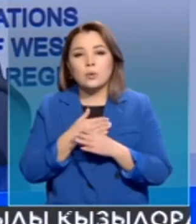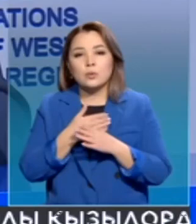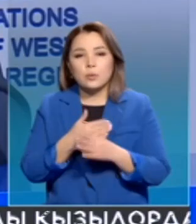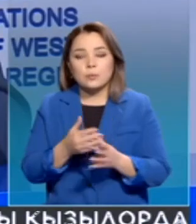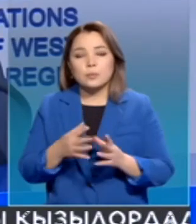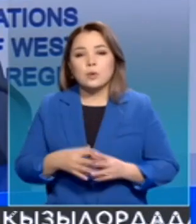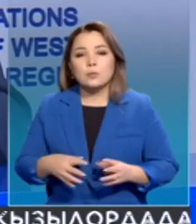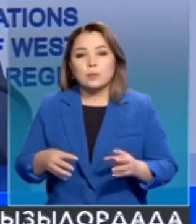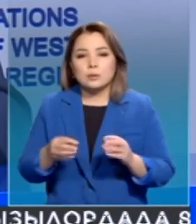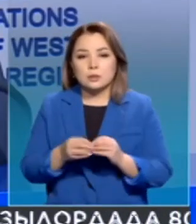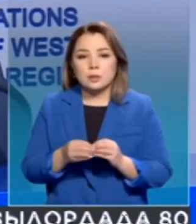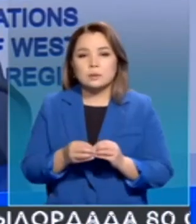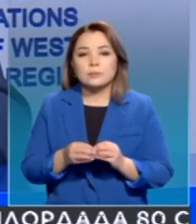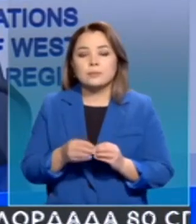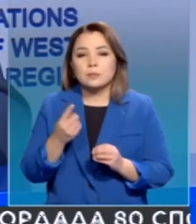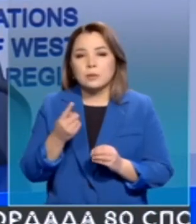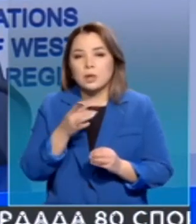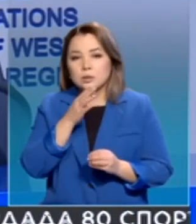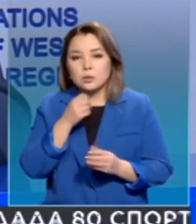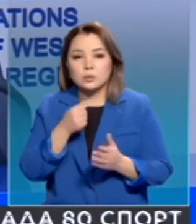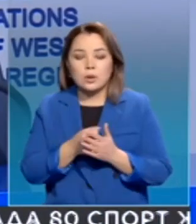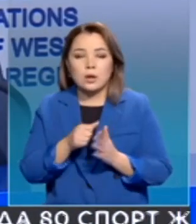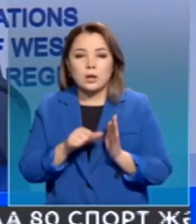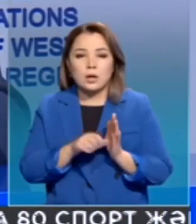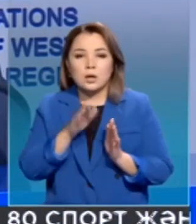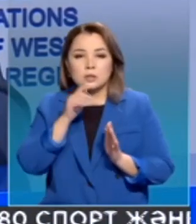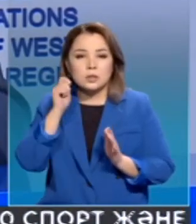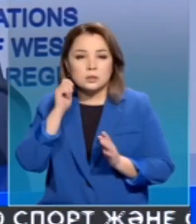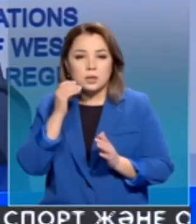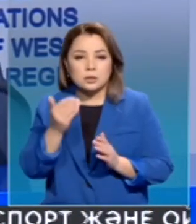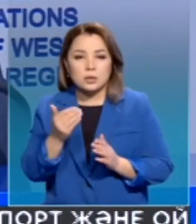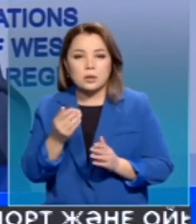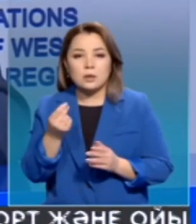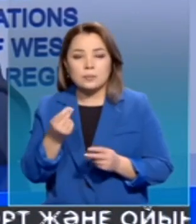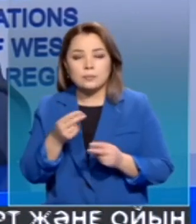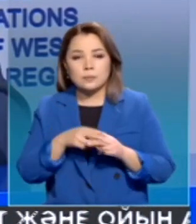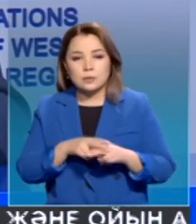жанұялар, балалар 1 жастан 6 жасқа дейін қаражатты монетизация түрде ала алатын болады.